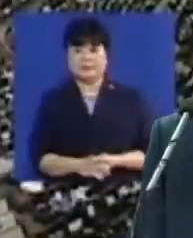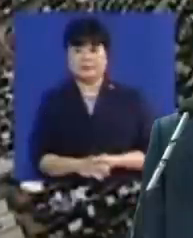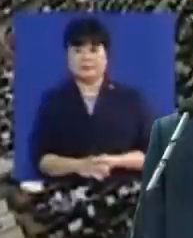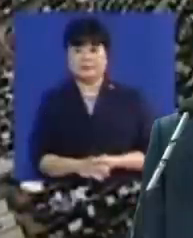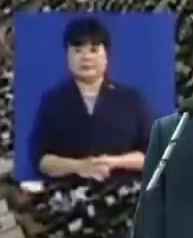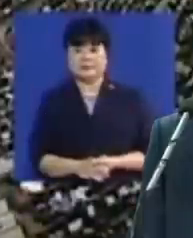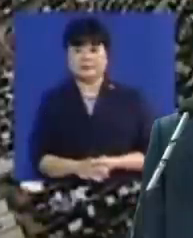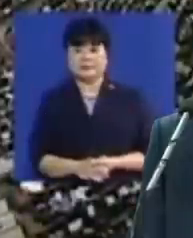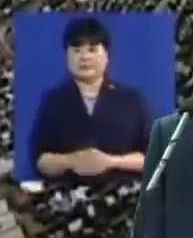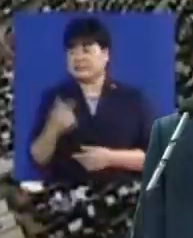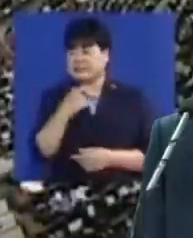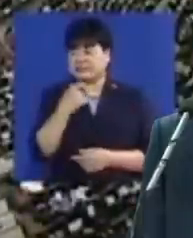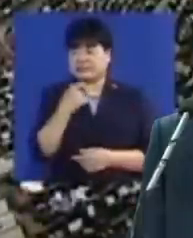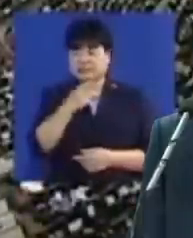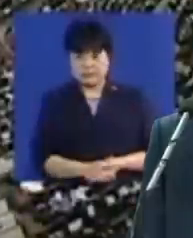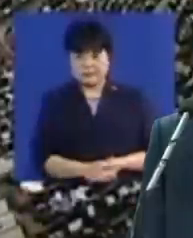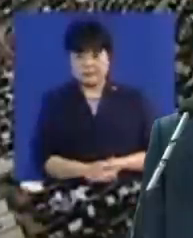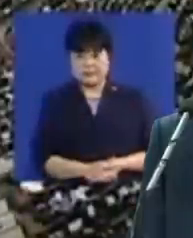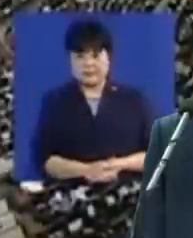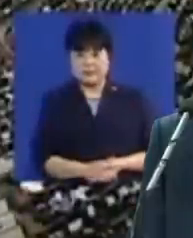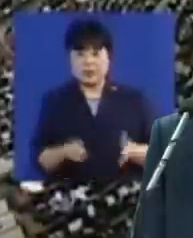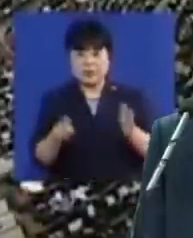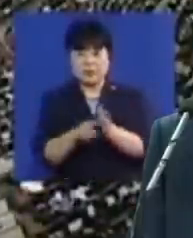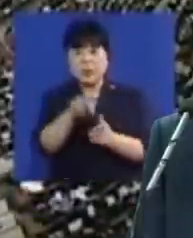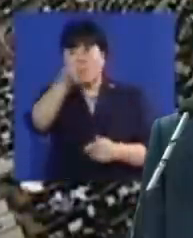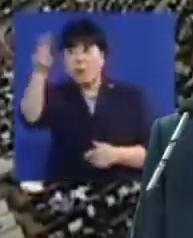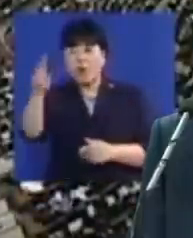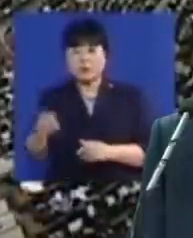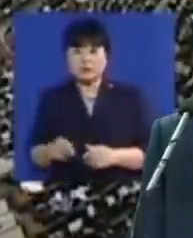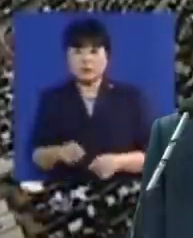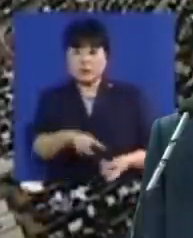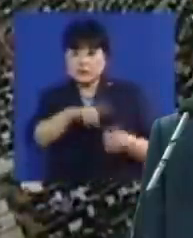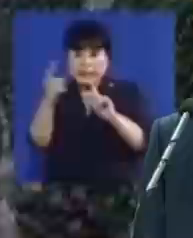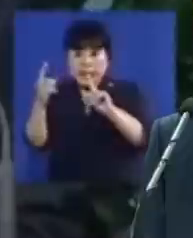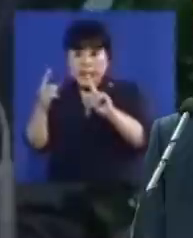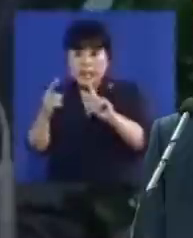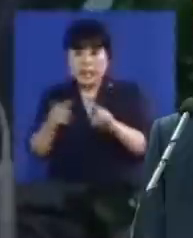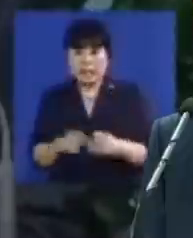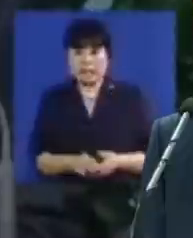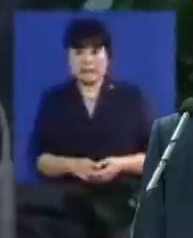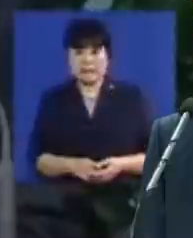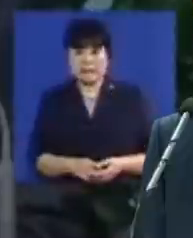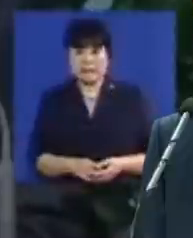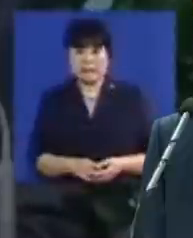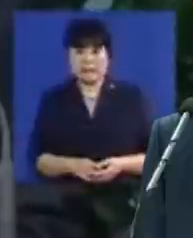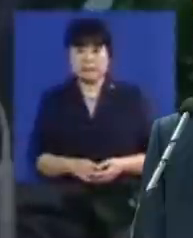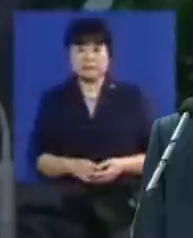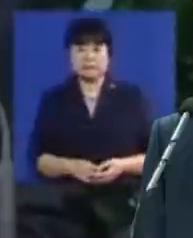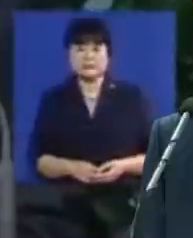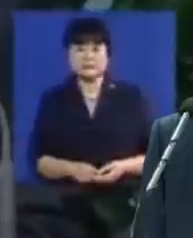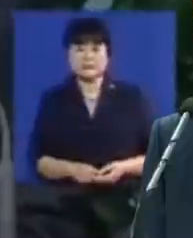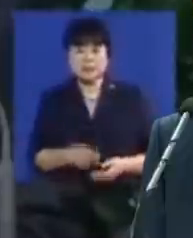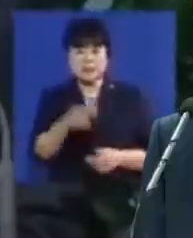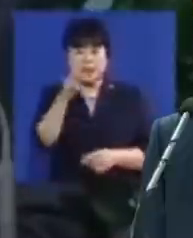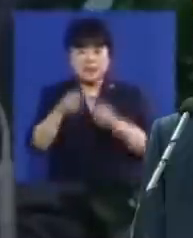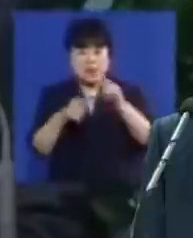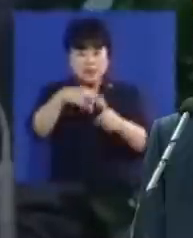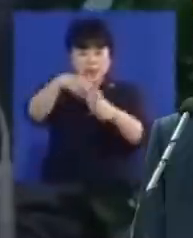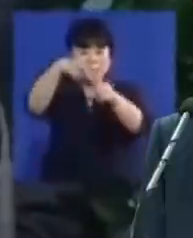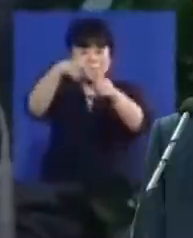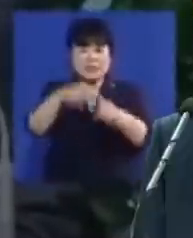아, 나는 안 쳐다본다. 왜 죽었어요? 그러나 어떠한 사람도 그 장대에